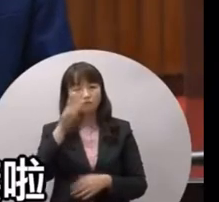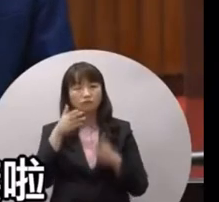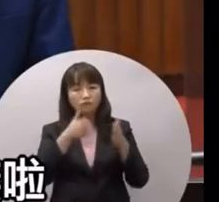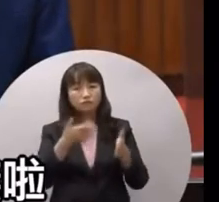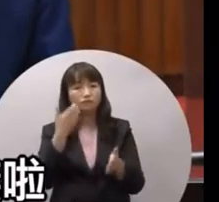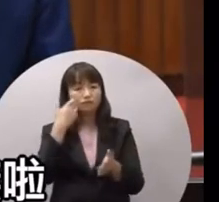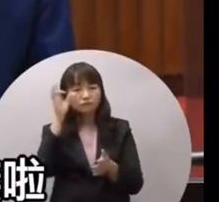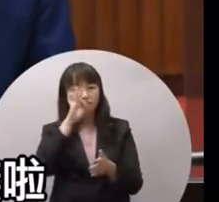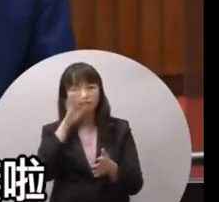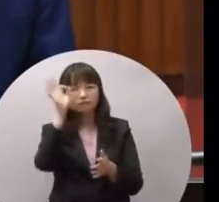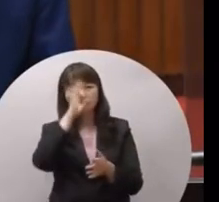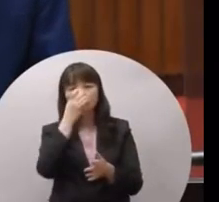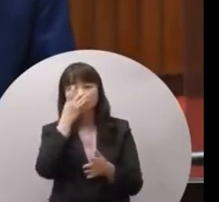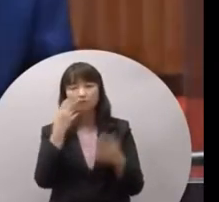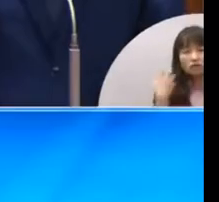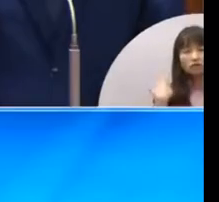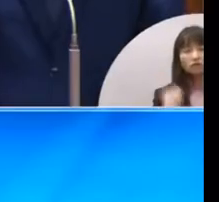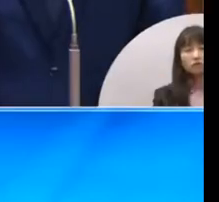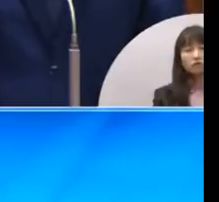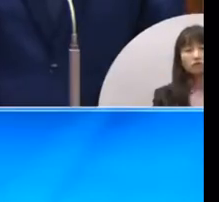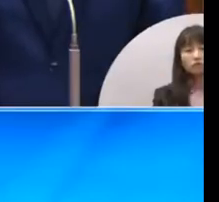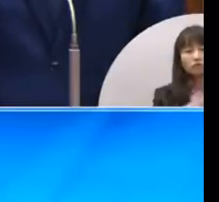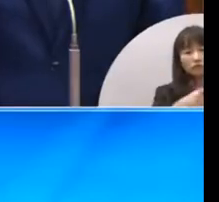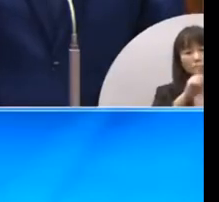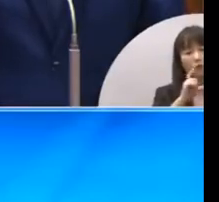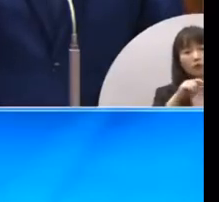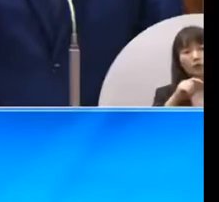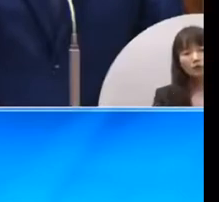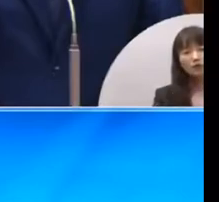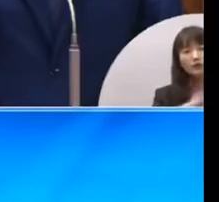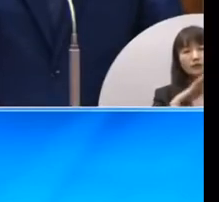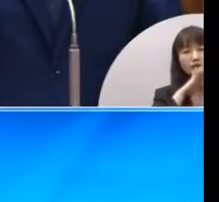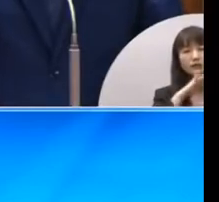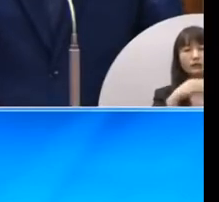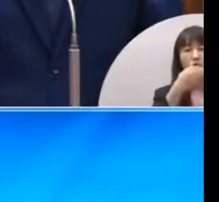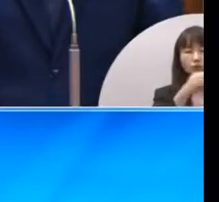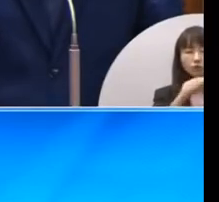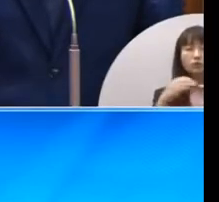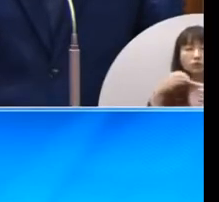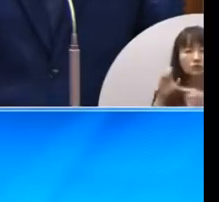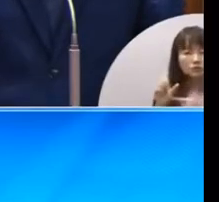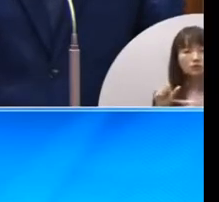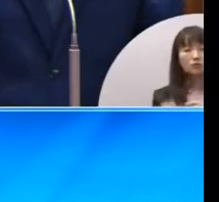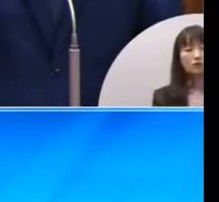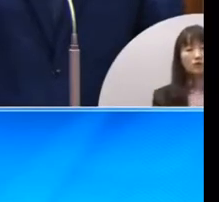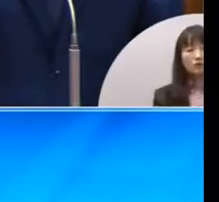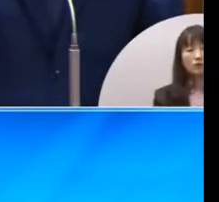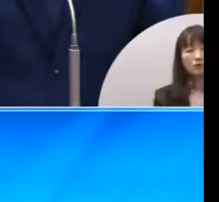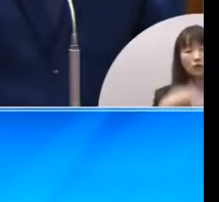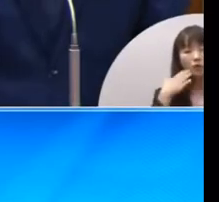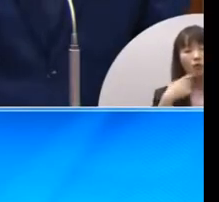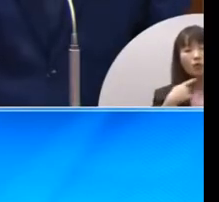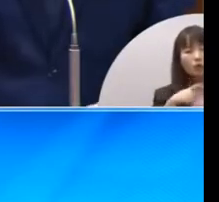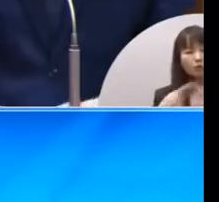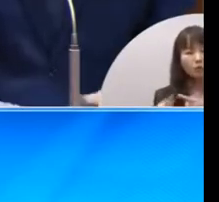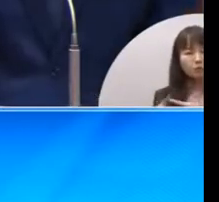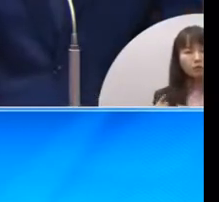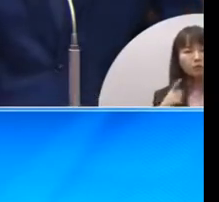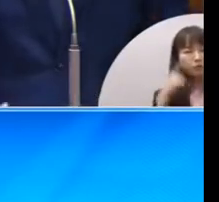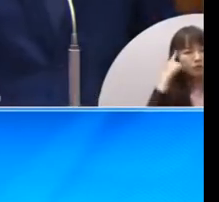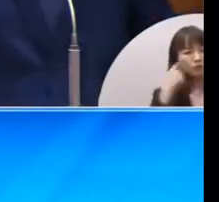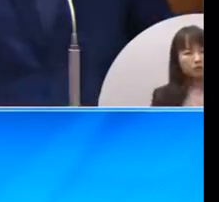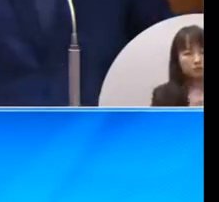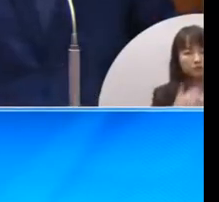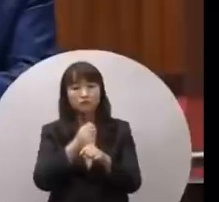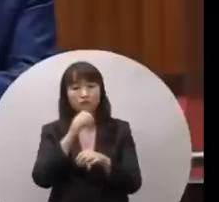么啦？找无啦。啊，你光回复说。啊，那个打九折、打九五折啦，我跟你讲，你打到骨折都当然觉得你根本